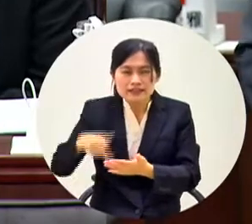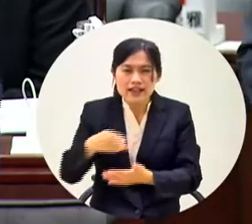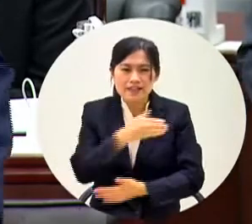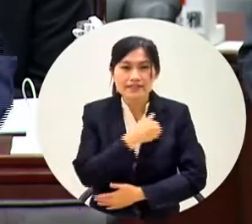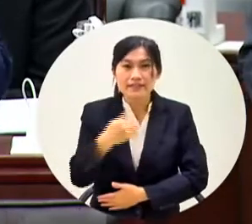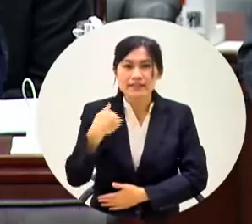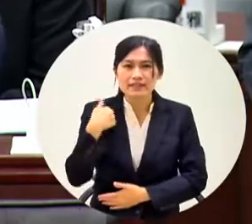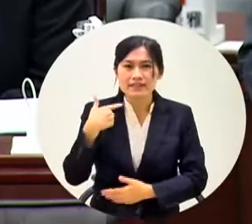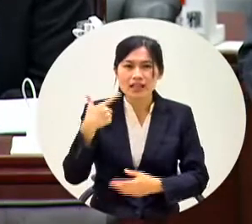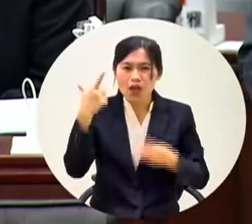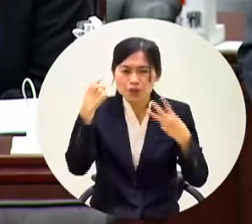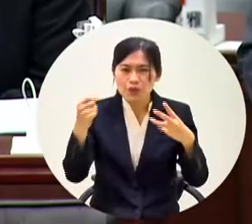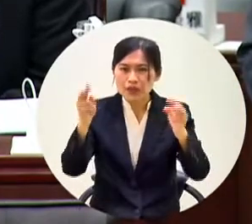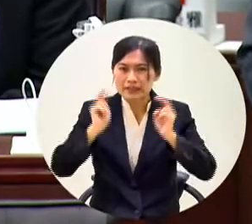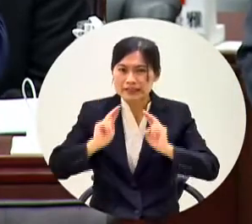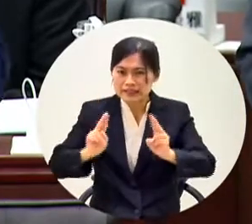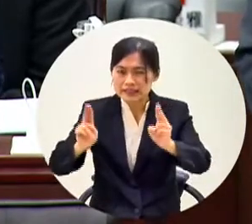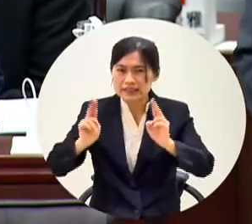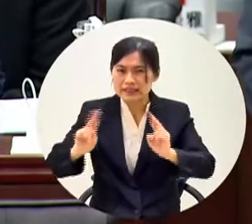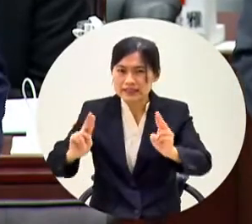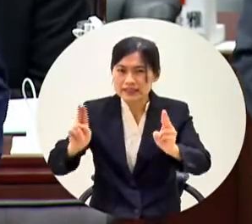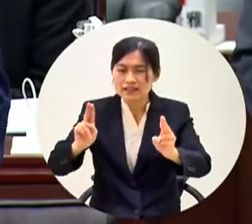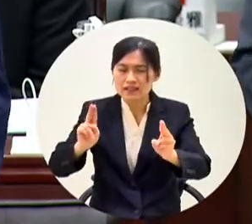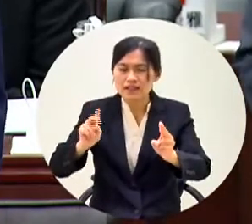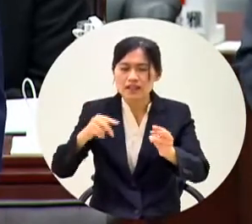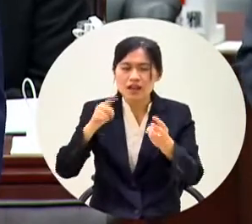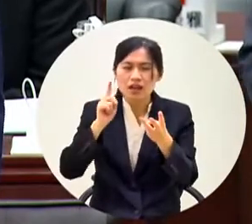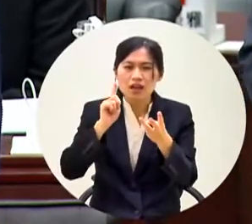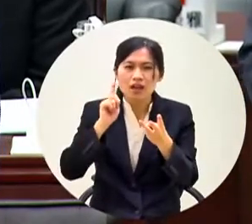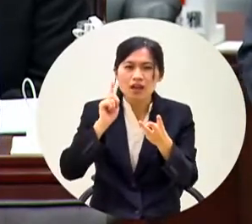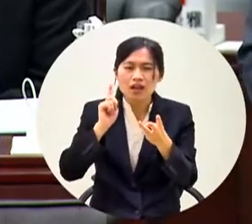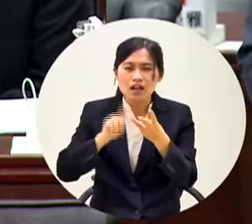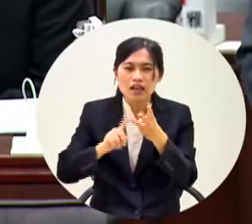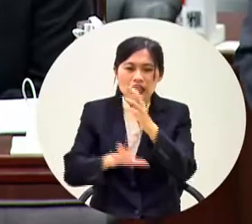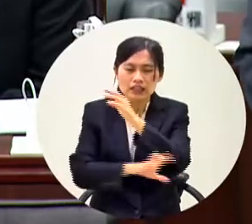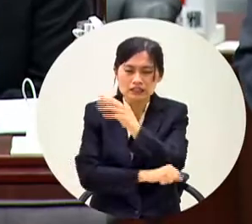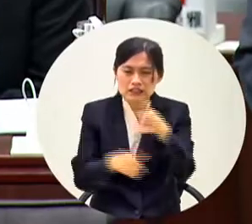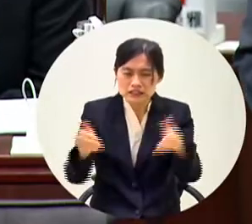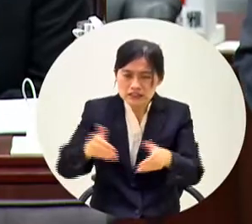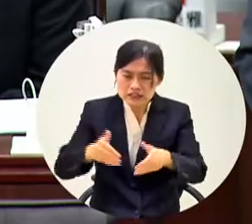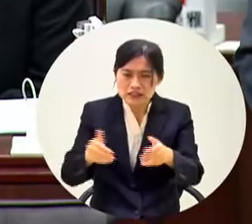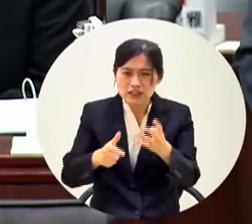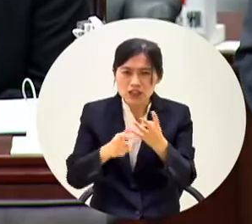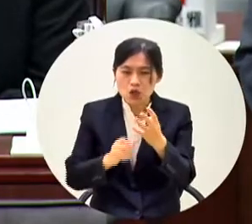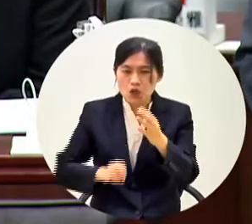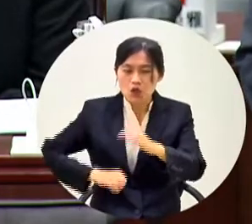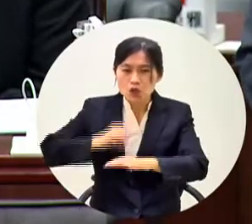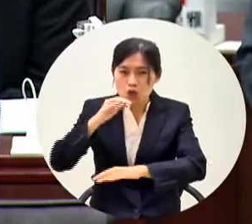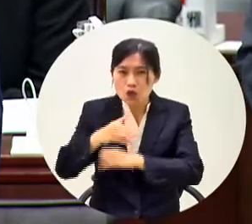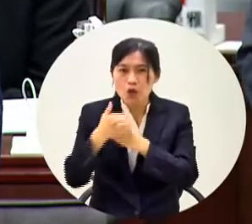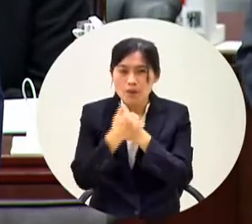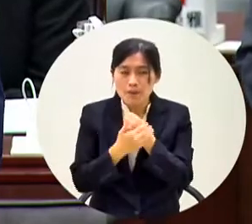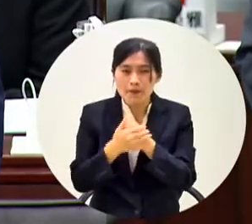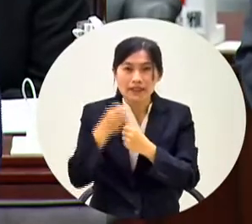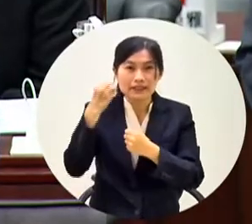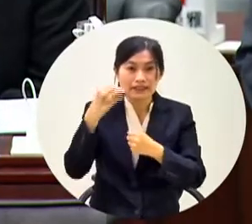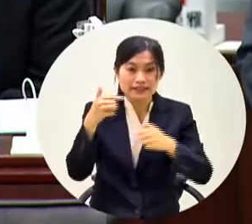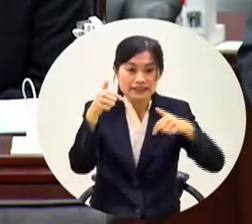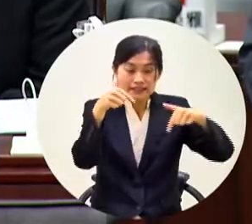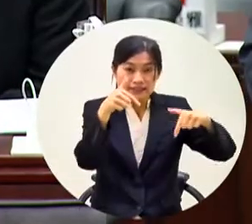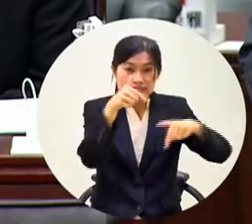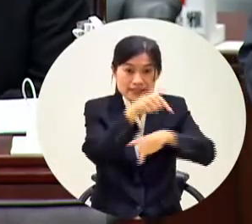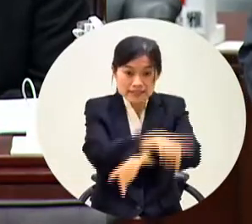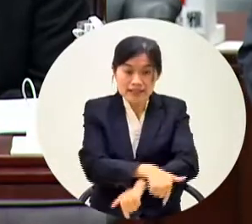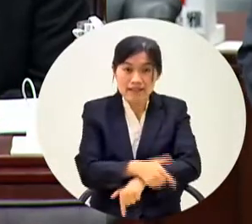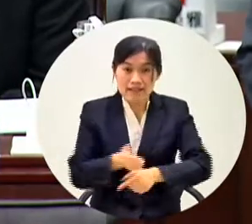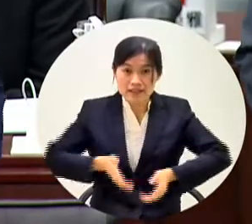是在这个基础建设甚至是投资保障，那以及新南向国家的这个